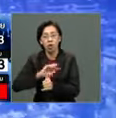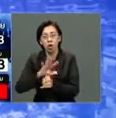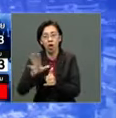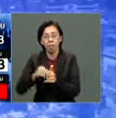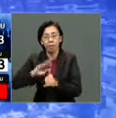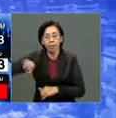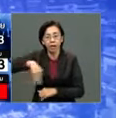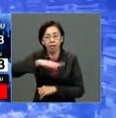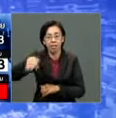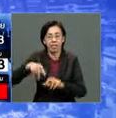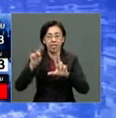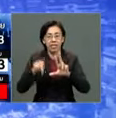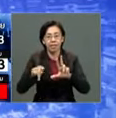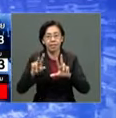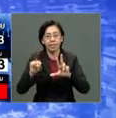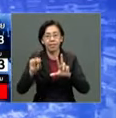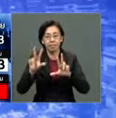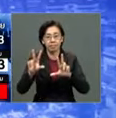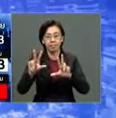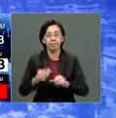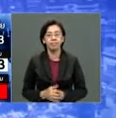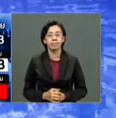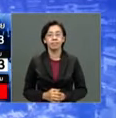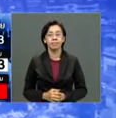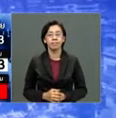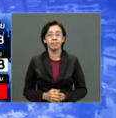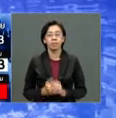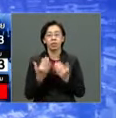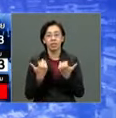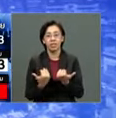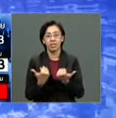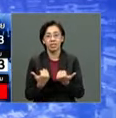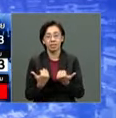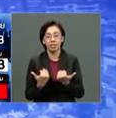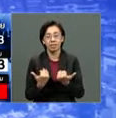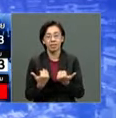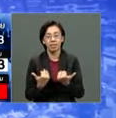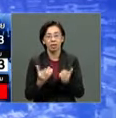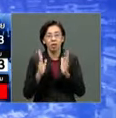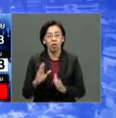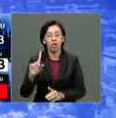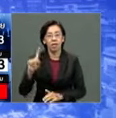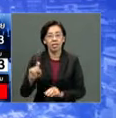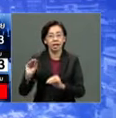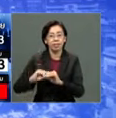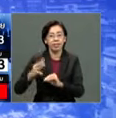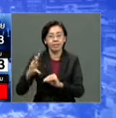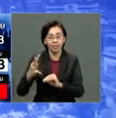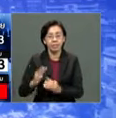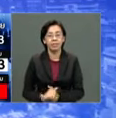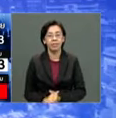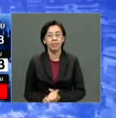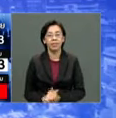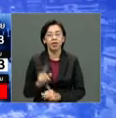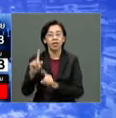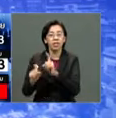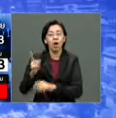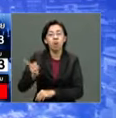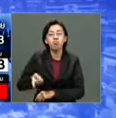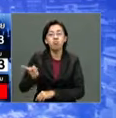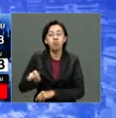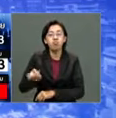ทั้งสิ้น 3,033 รายนะครับและวันนี้นะครับไม่มีจำนวนผู้เสียชีวิตเพิ่มเติมนะครับทำให้ตัวเลขของ